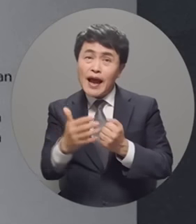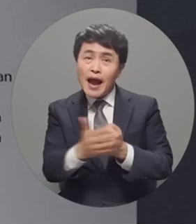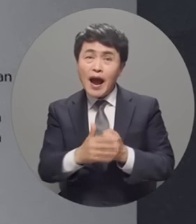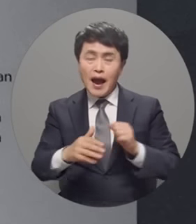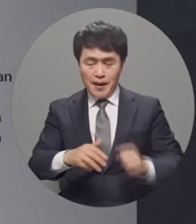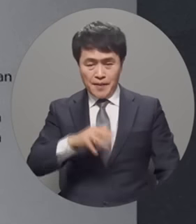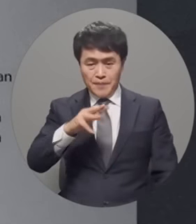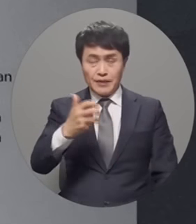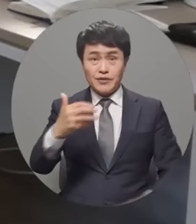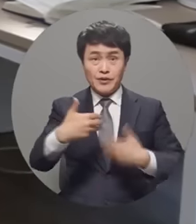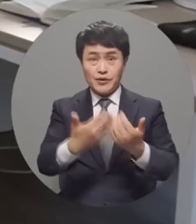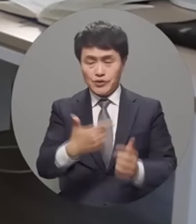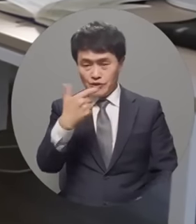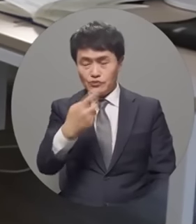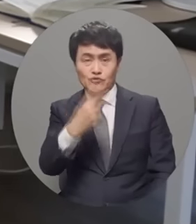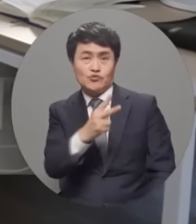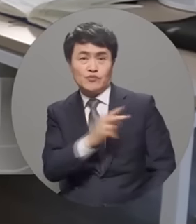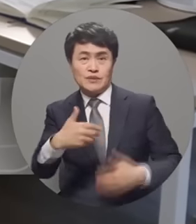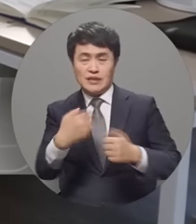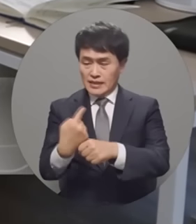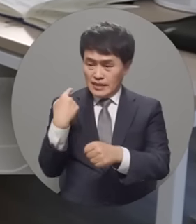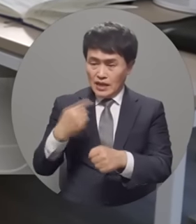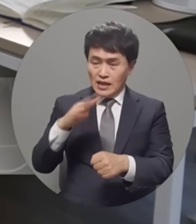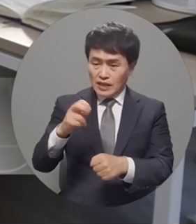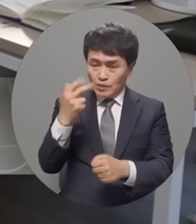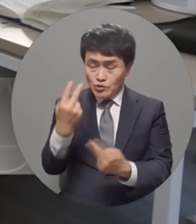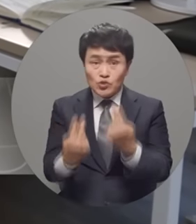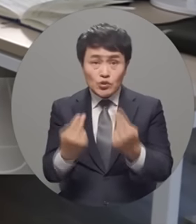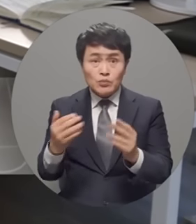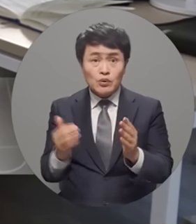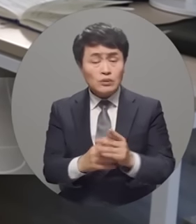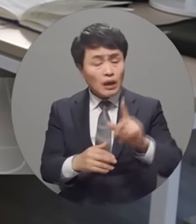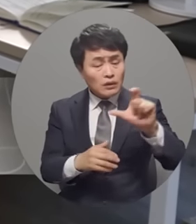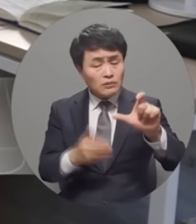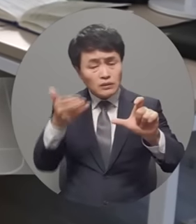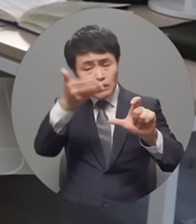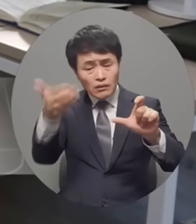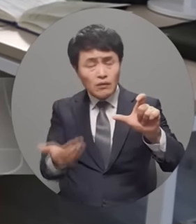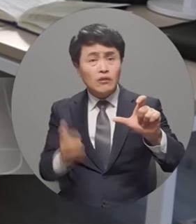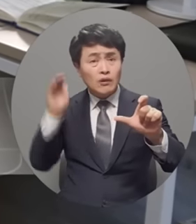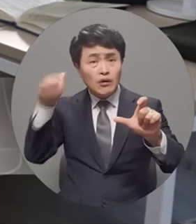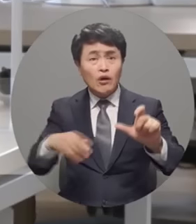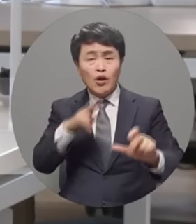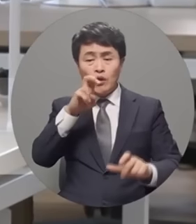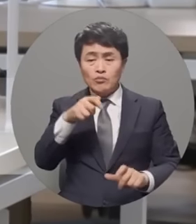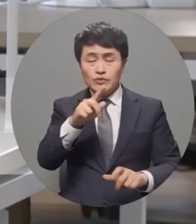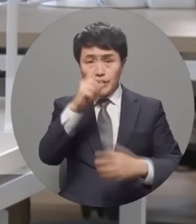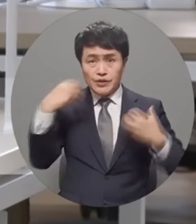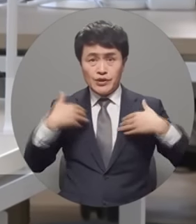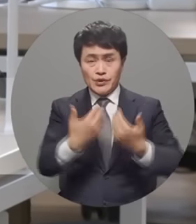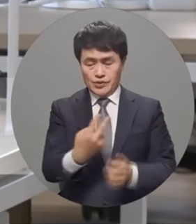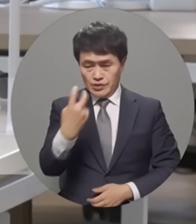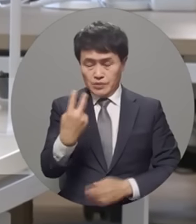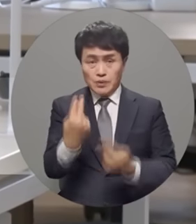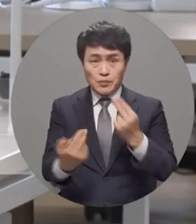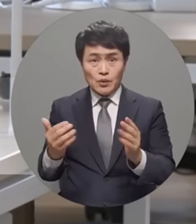중 62번째, 지난해 47위보다 15단계나 떨어졌고 문재인 정부 마지막 해인